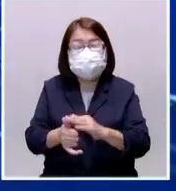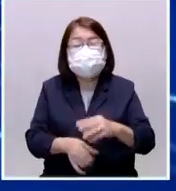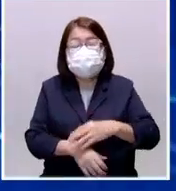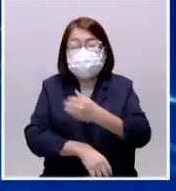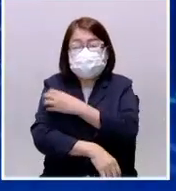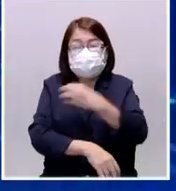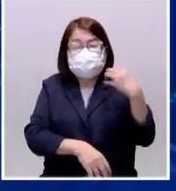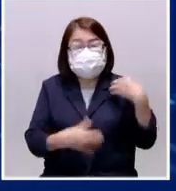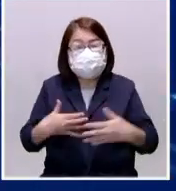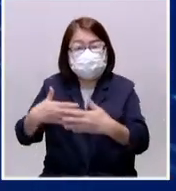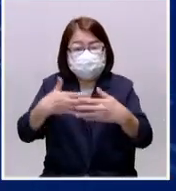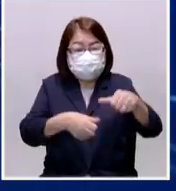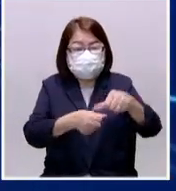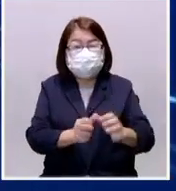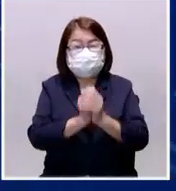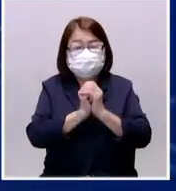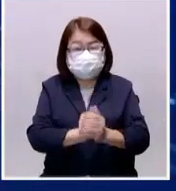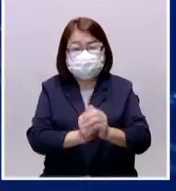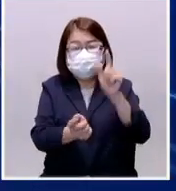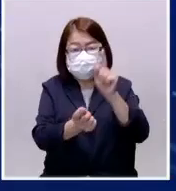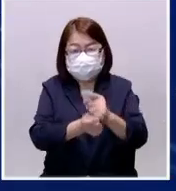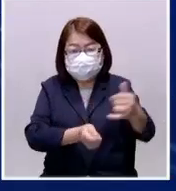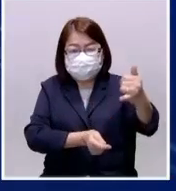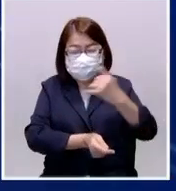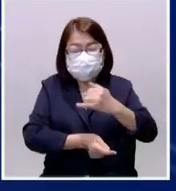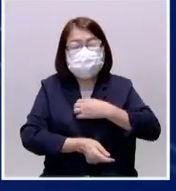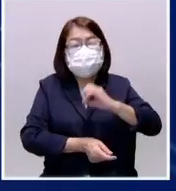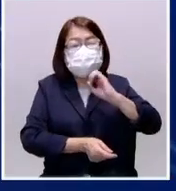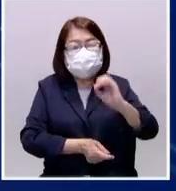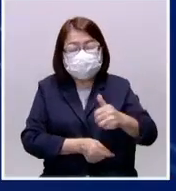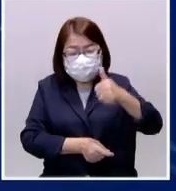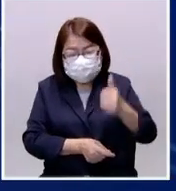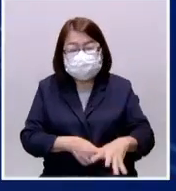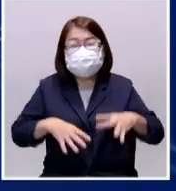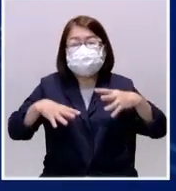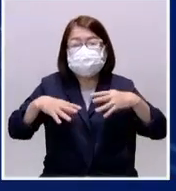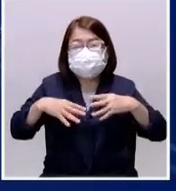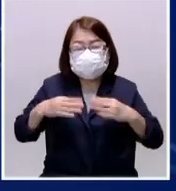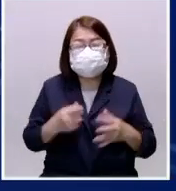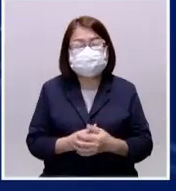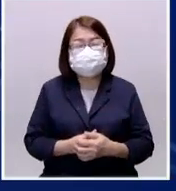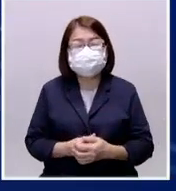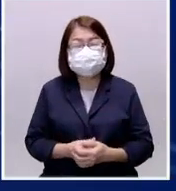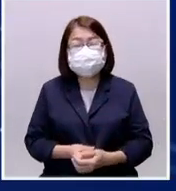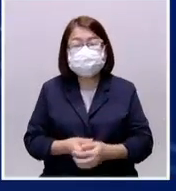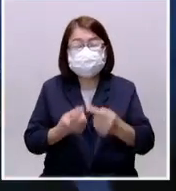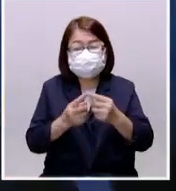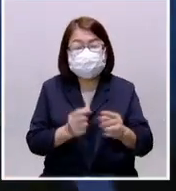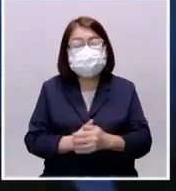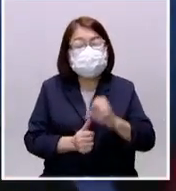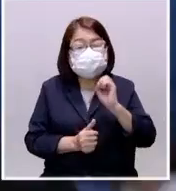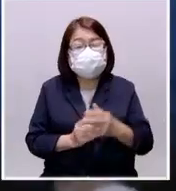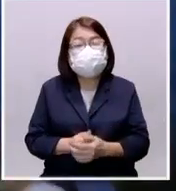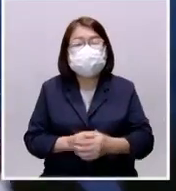ประเทศจีนเข้าพบโดยด่วนเมื่อคืนที่ผ่านมาเพื่อประท้วงอย่างหนักแน่นในกรณีนี้เสี่ยกล่าวว่าก